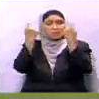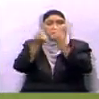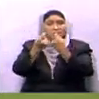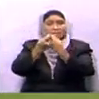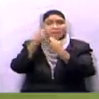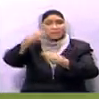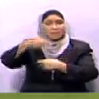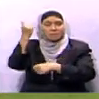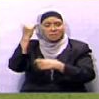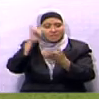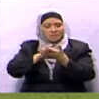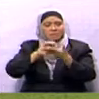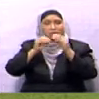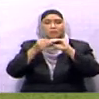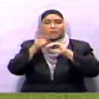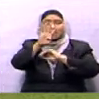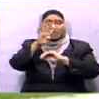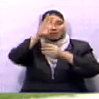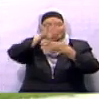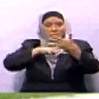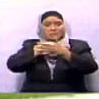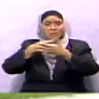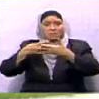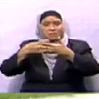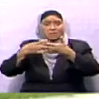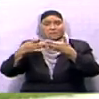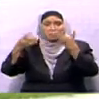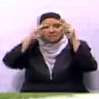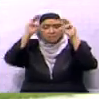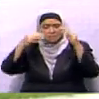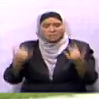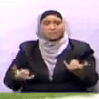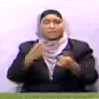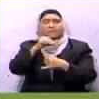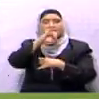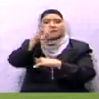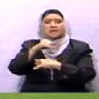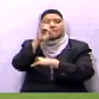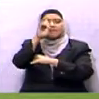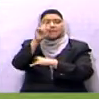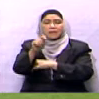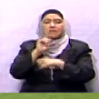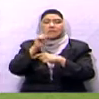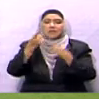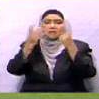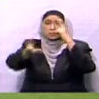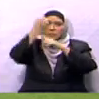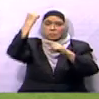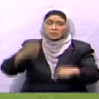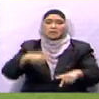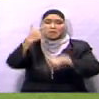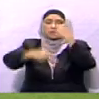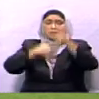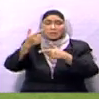keempat dalam Carta Liga Super musim ini manakala jdt selaku juara liga Dalam pada itu Nizam berharap penyerangnya